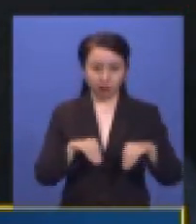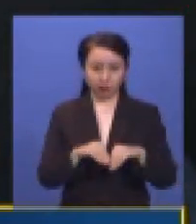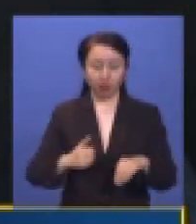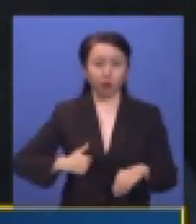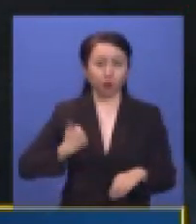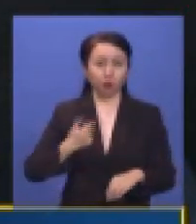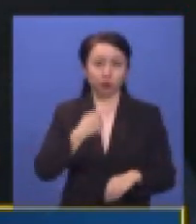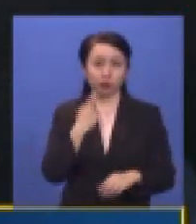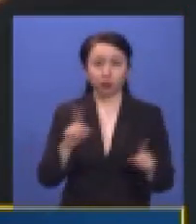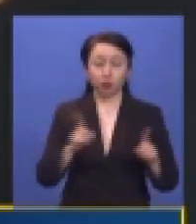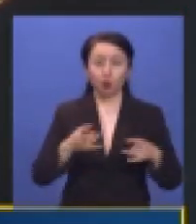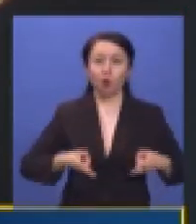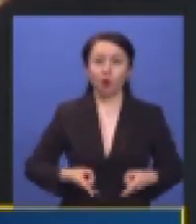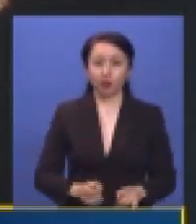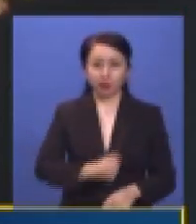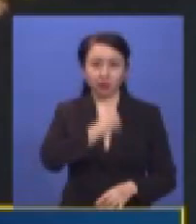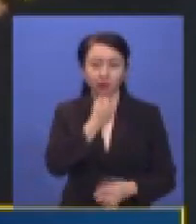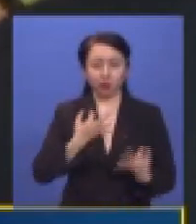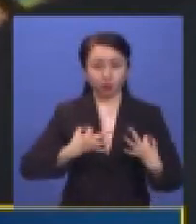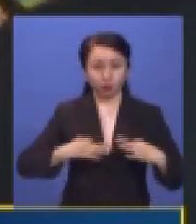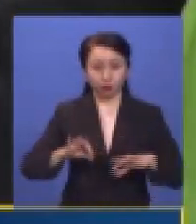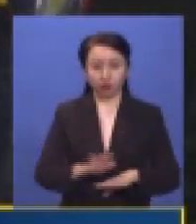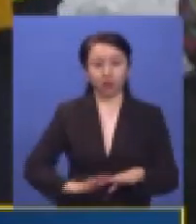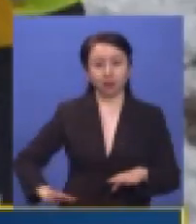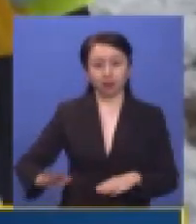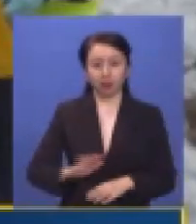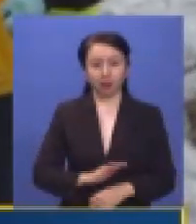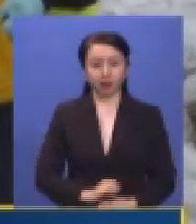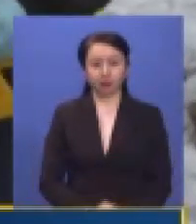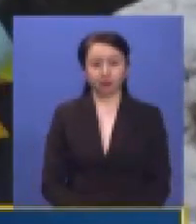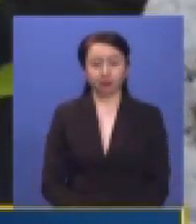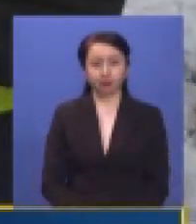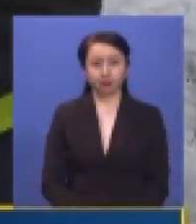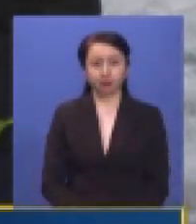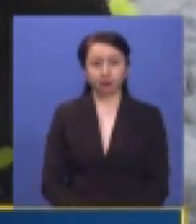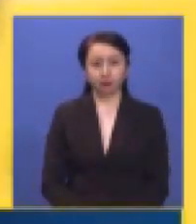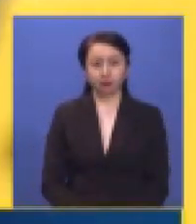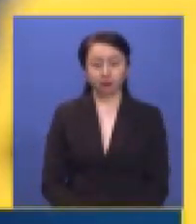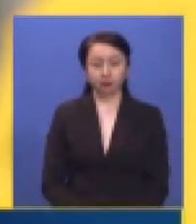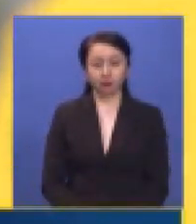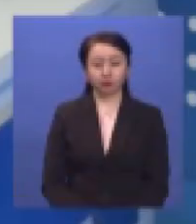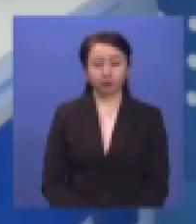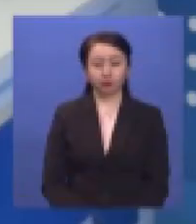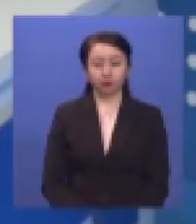гордостью заявляет, что родился и вырос в суверенной стране. Айман Кузимбаева, Майгуль Селибек, Раимбек Бегужаев, служба